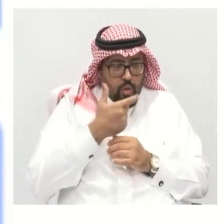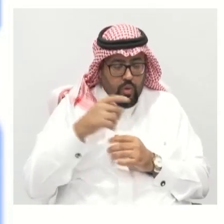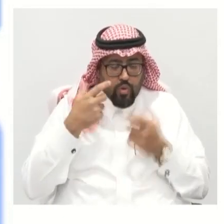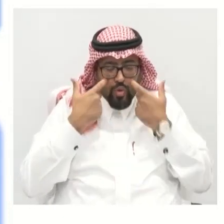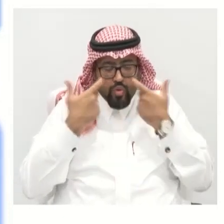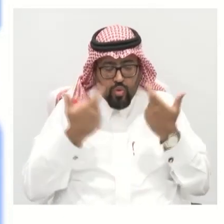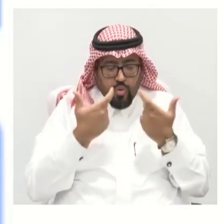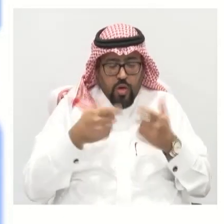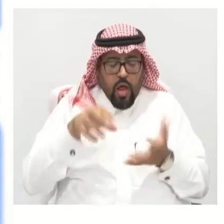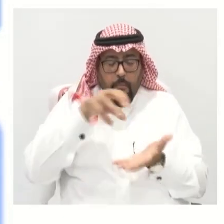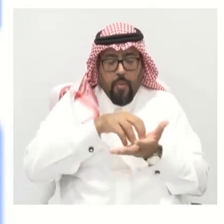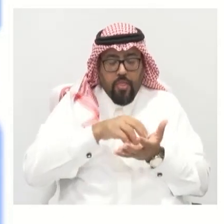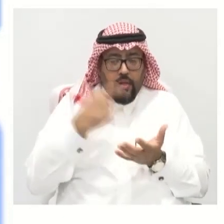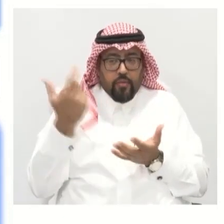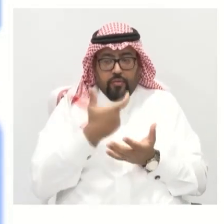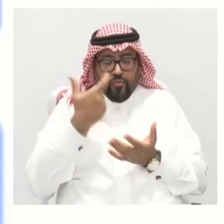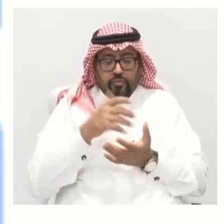شؤون المنطقه